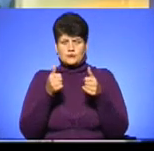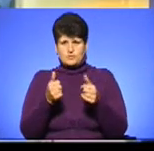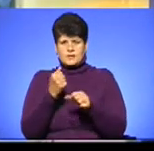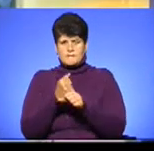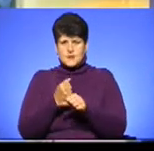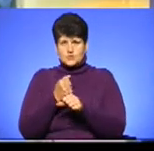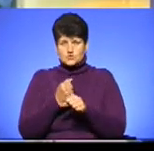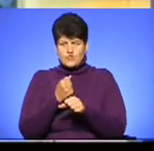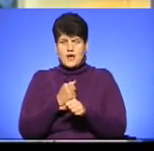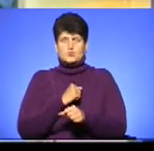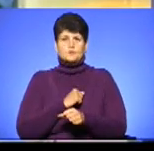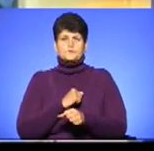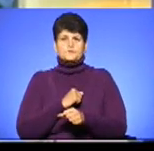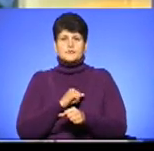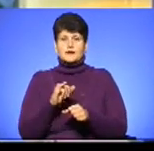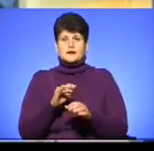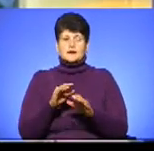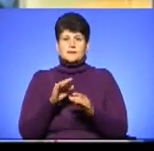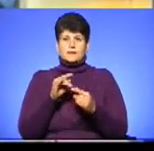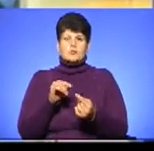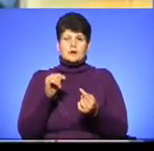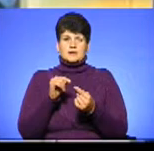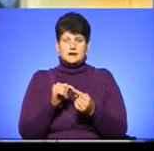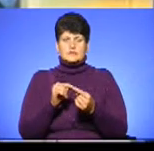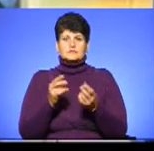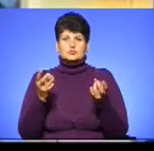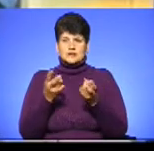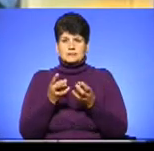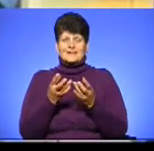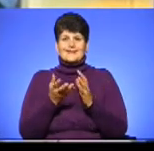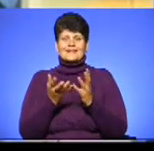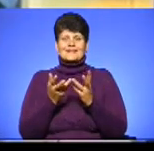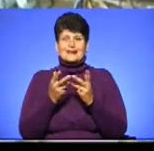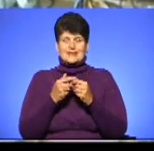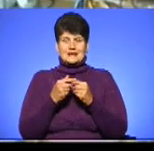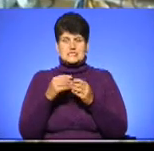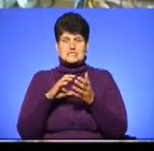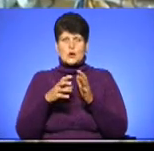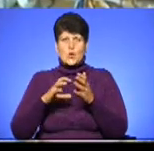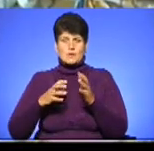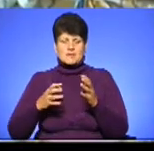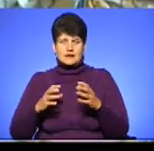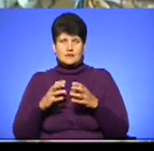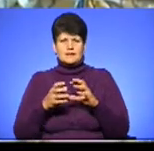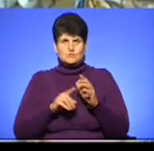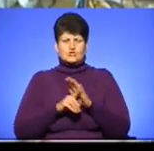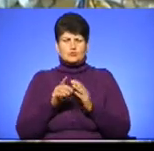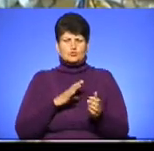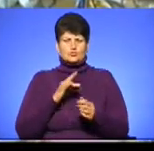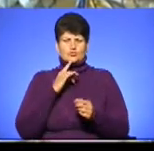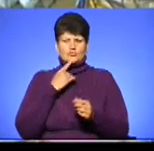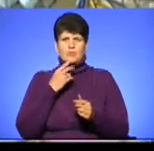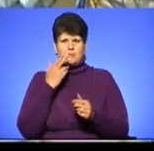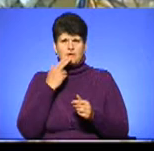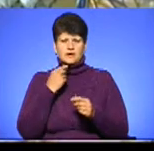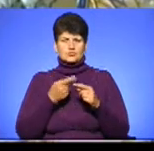працювало і випадала певна кількість кубиків. Отак. Це моя робота. Спочатку було важко так,